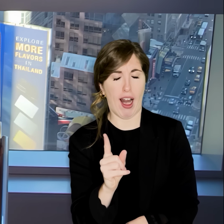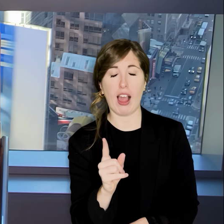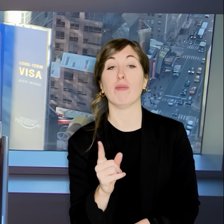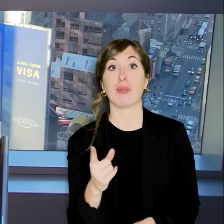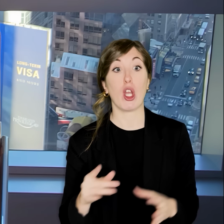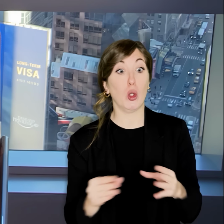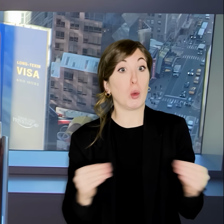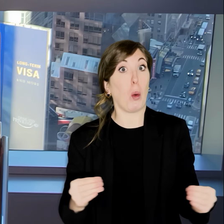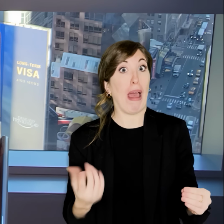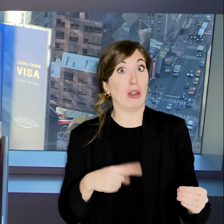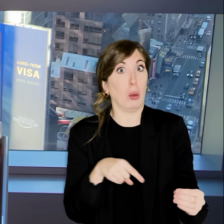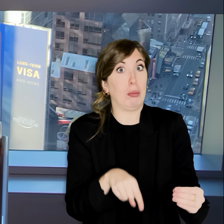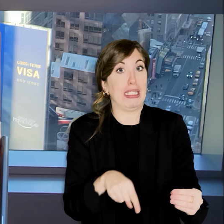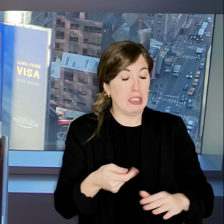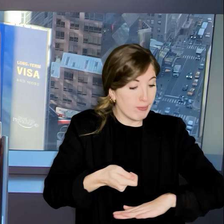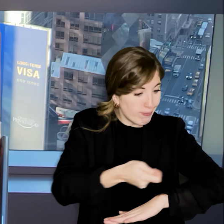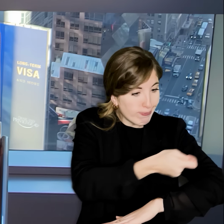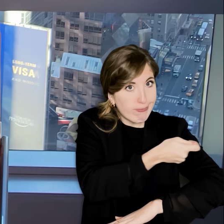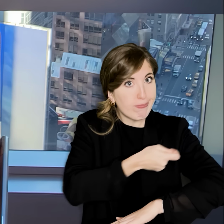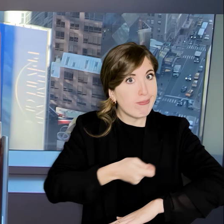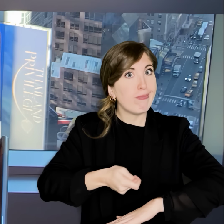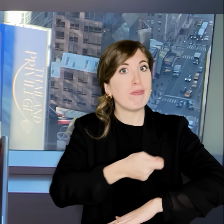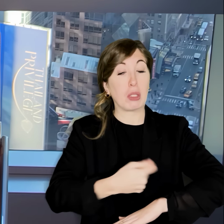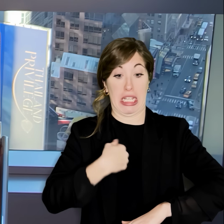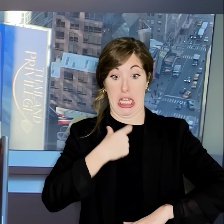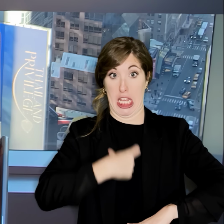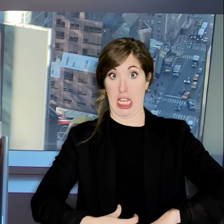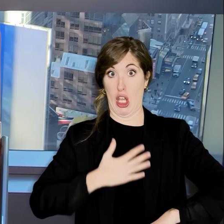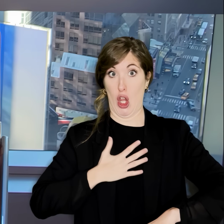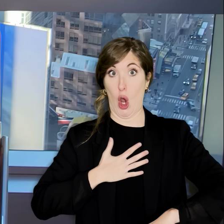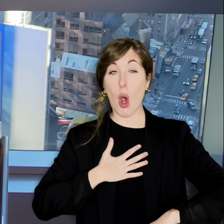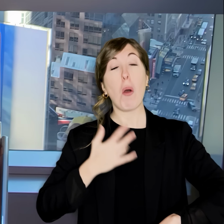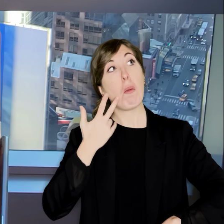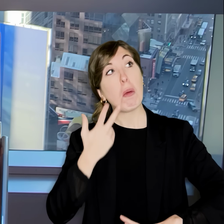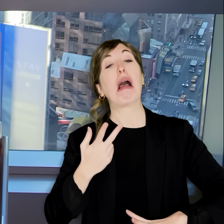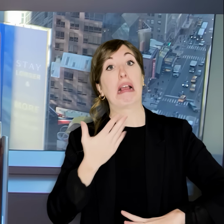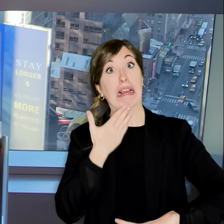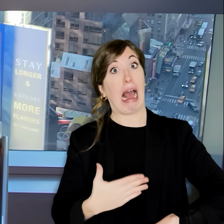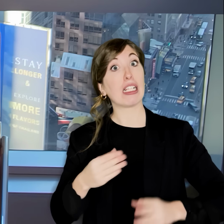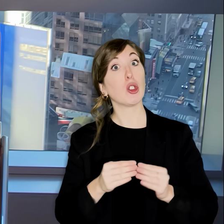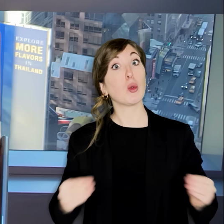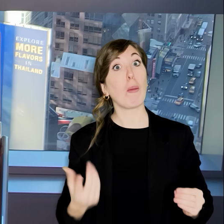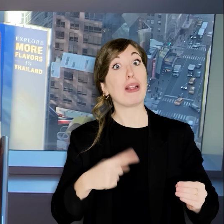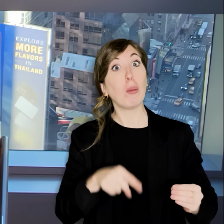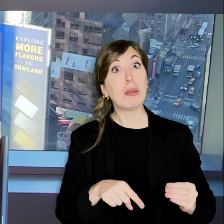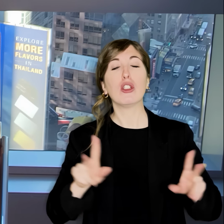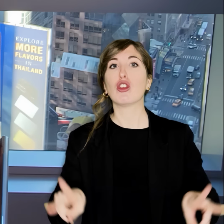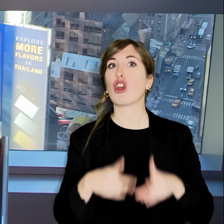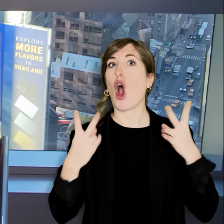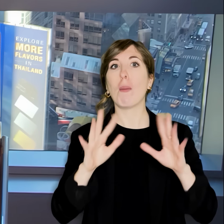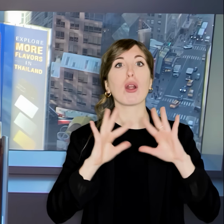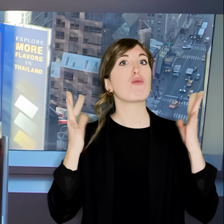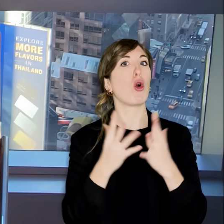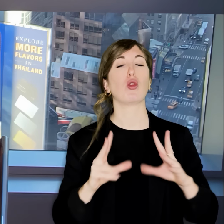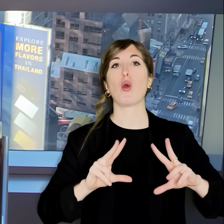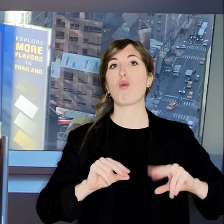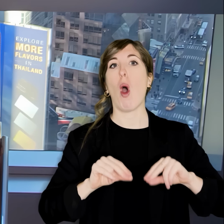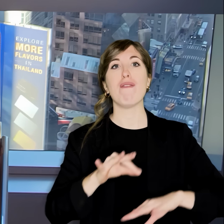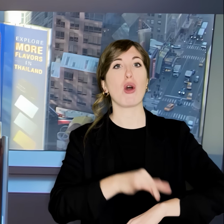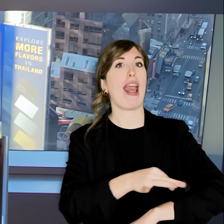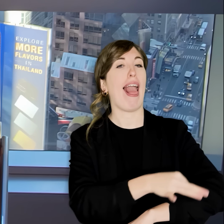a tra virgolette questo strumento Personalmente io ho imparato nei confronti dei nei un mondo nuovo un